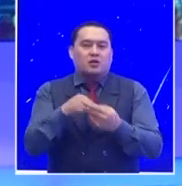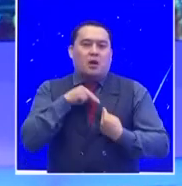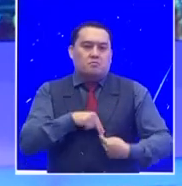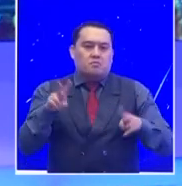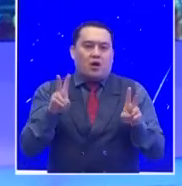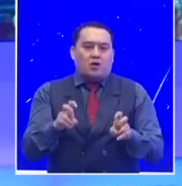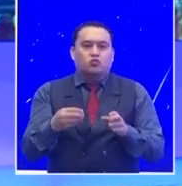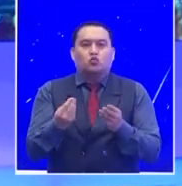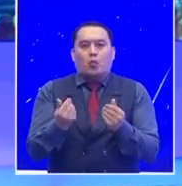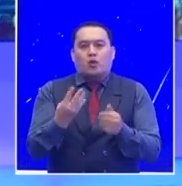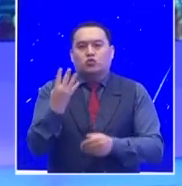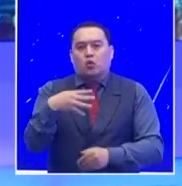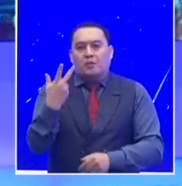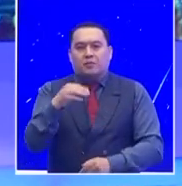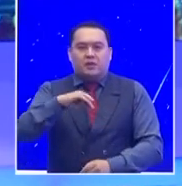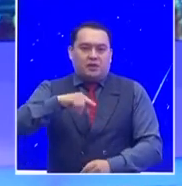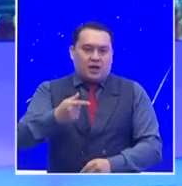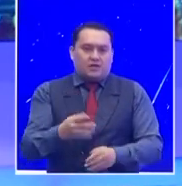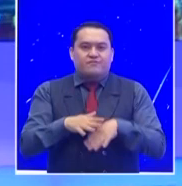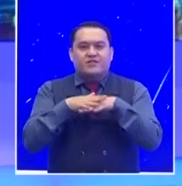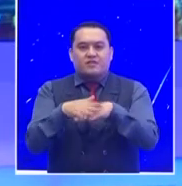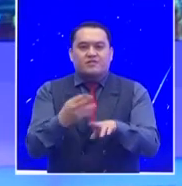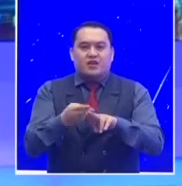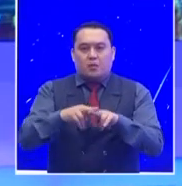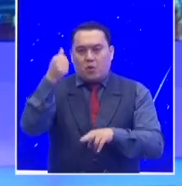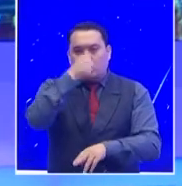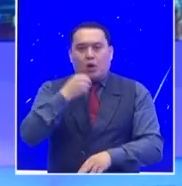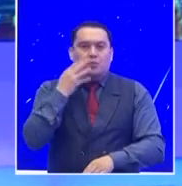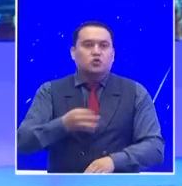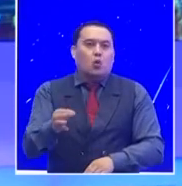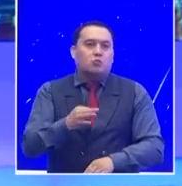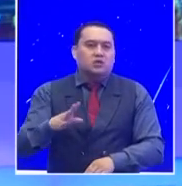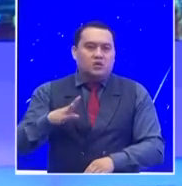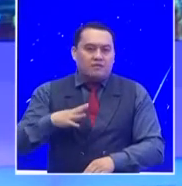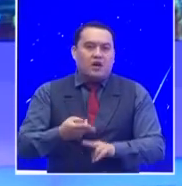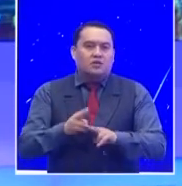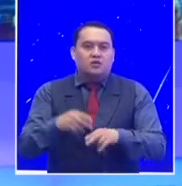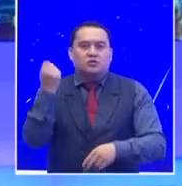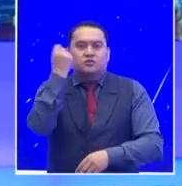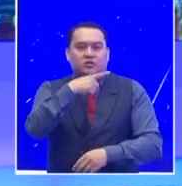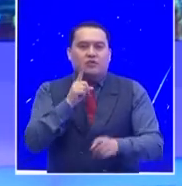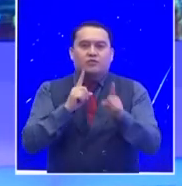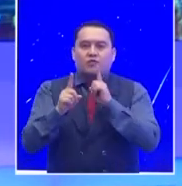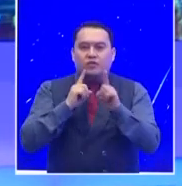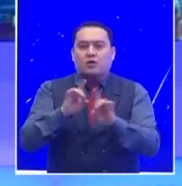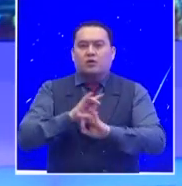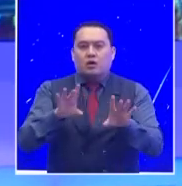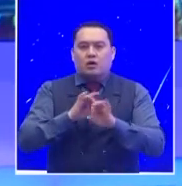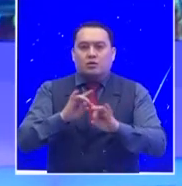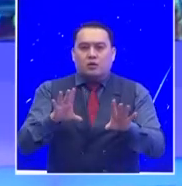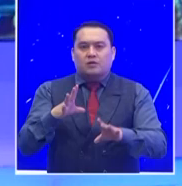на сумму более 45 миллионов тенге будет выделено в этом году по Алматинской области. Об этом стало известно в ходе